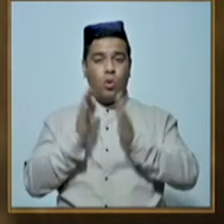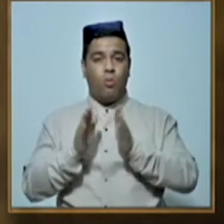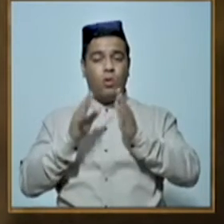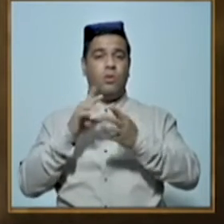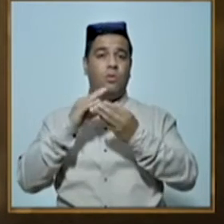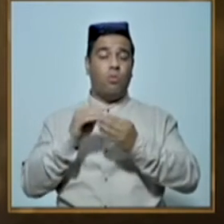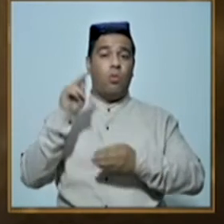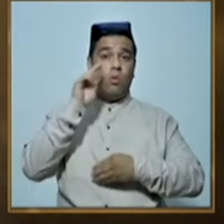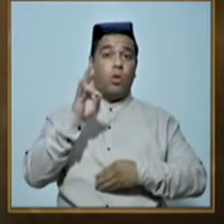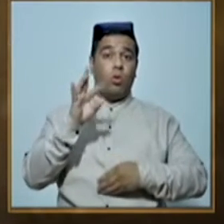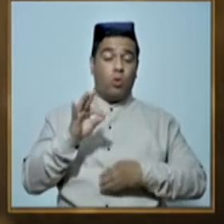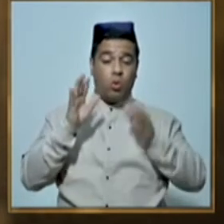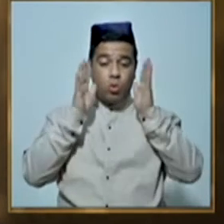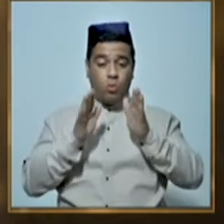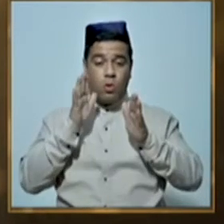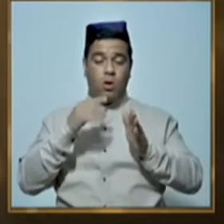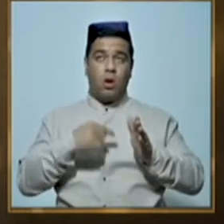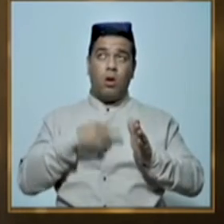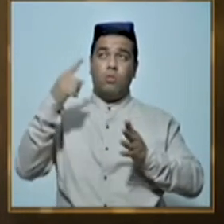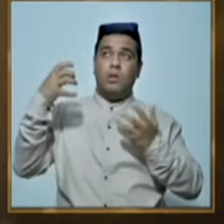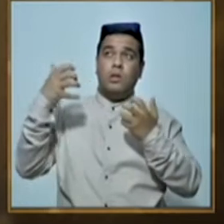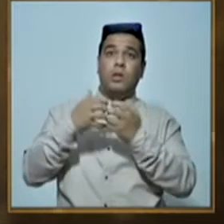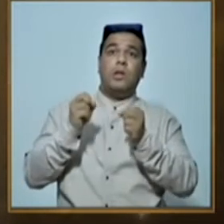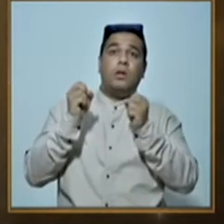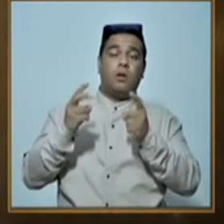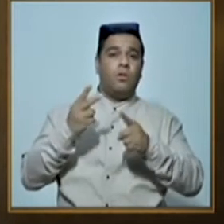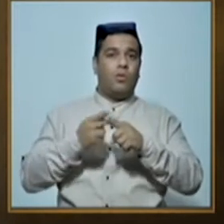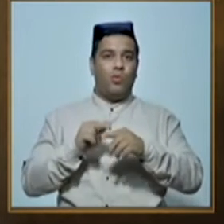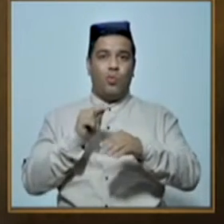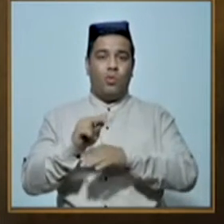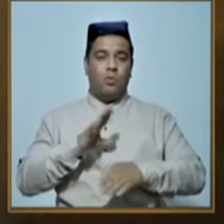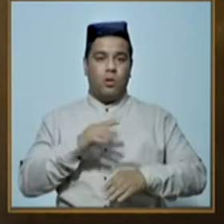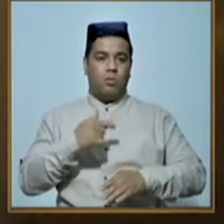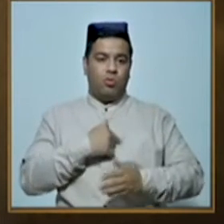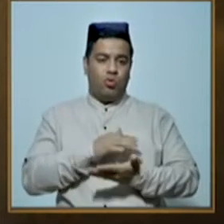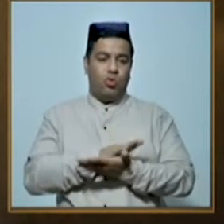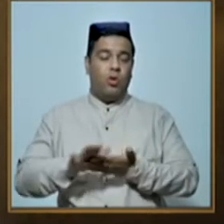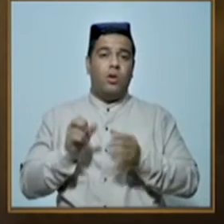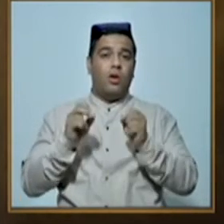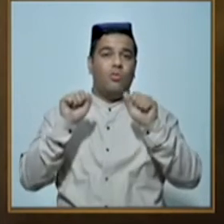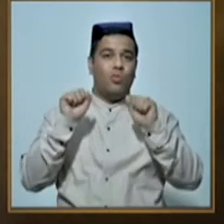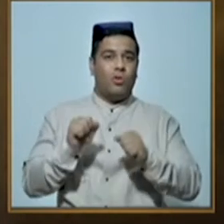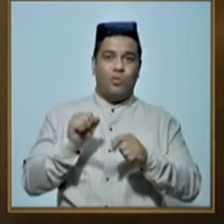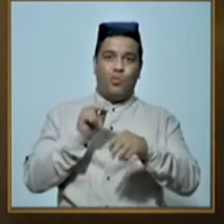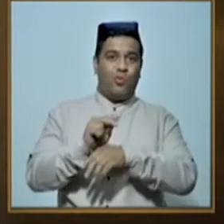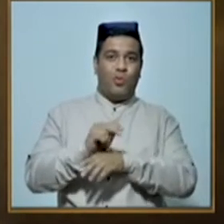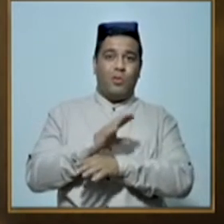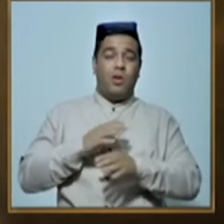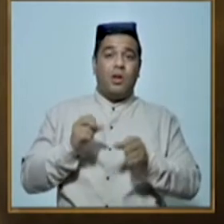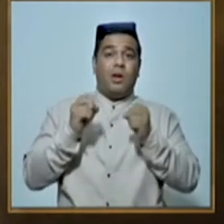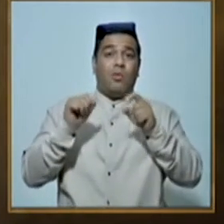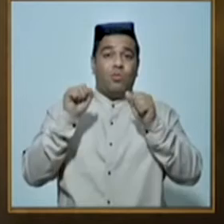namoz o'qiyotganda qalbni qandoq tutamiz? Xushu, huzurni qandoq qilib joyiga keltiramiz? Qandoq